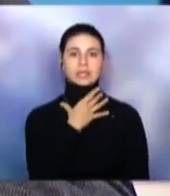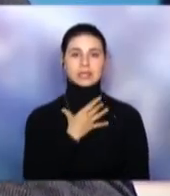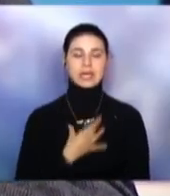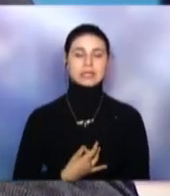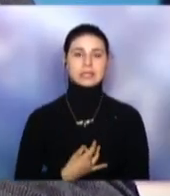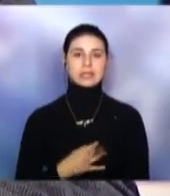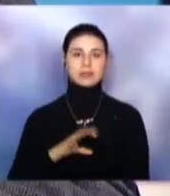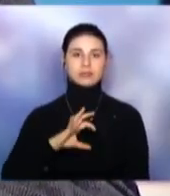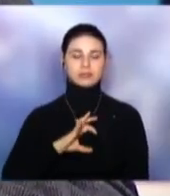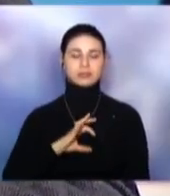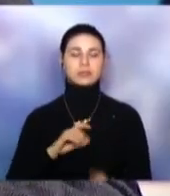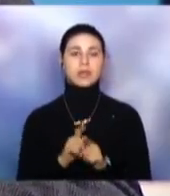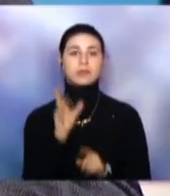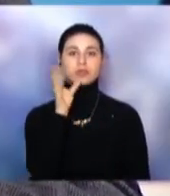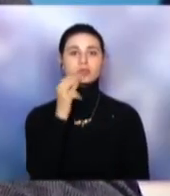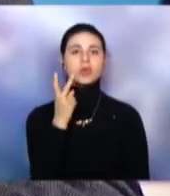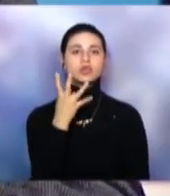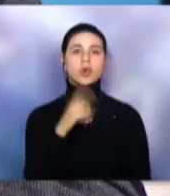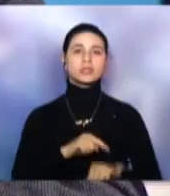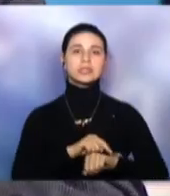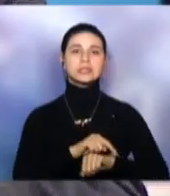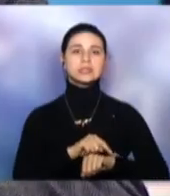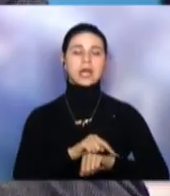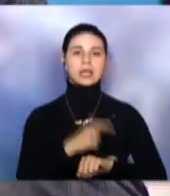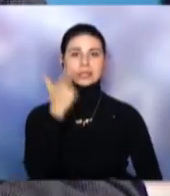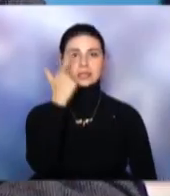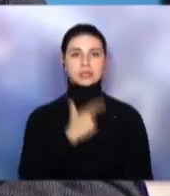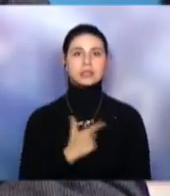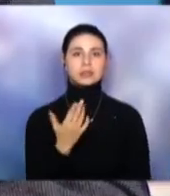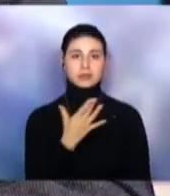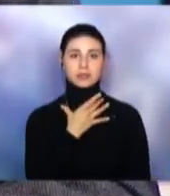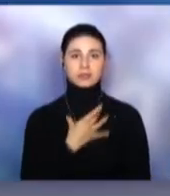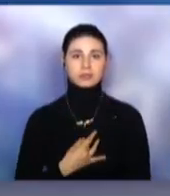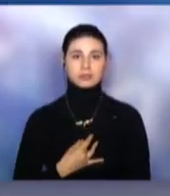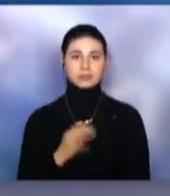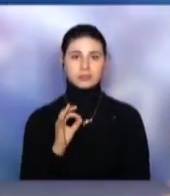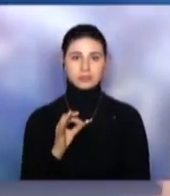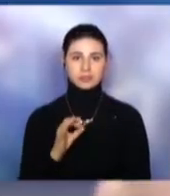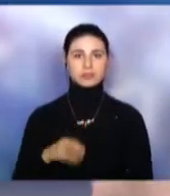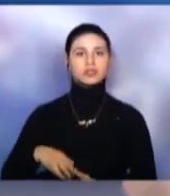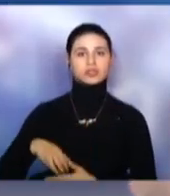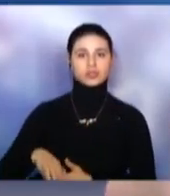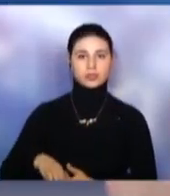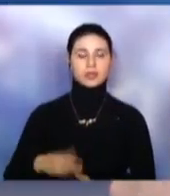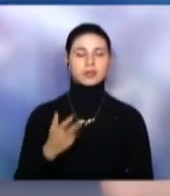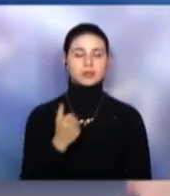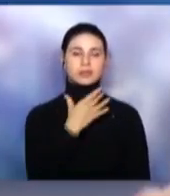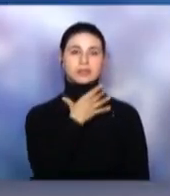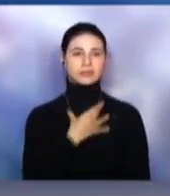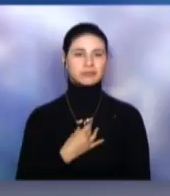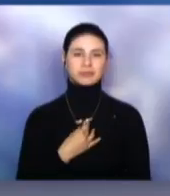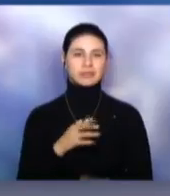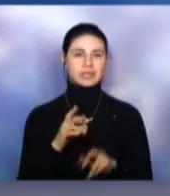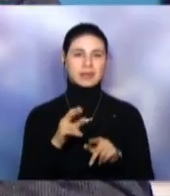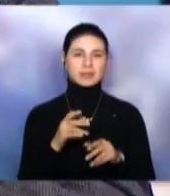საათის განმავლობაში, მათ შორის ძილის პერიოდშიც გაიზომება წნევა. ყელზე ჩამოსაკიდია მარტივი ან ჯიბეზე? ან ყელზე